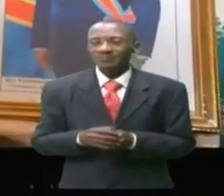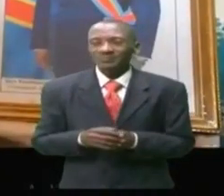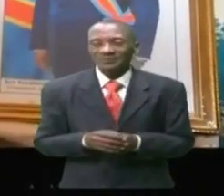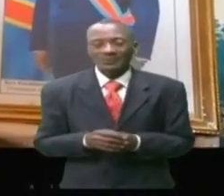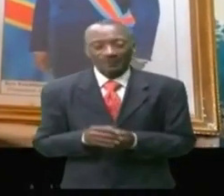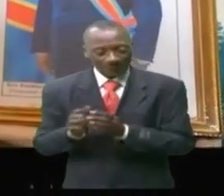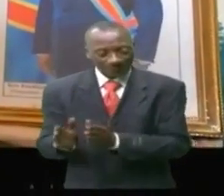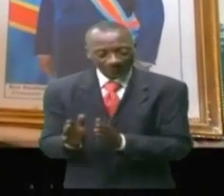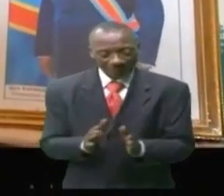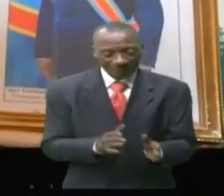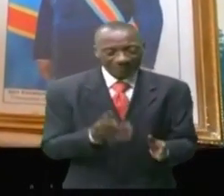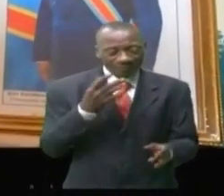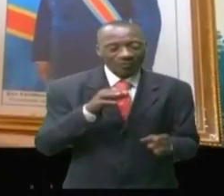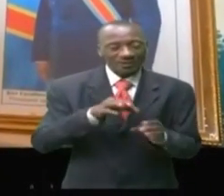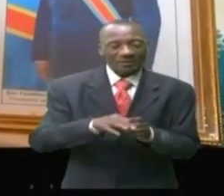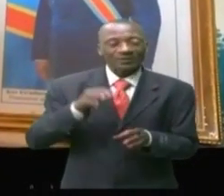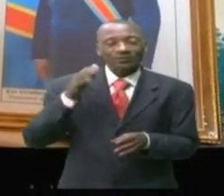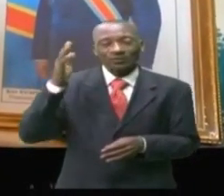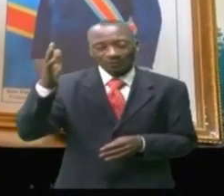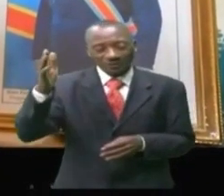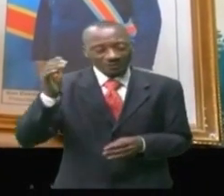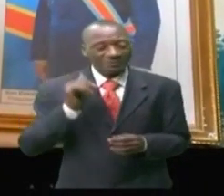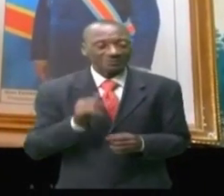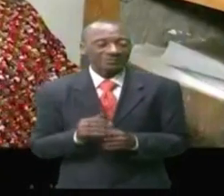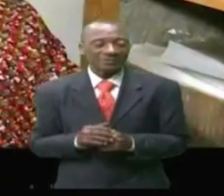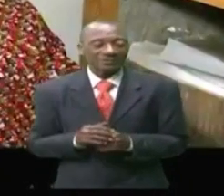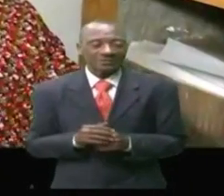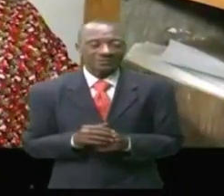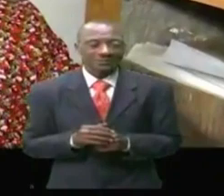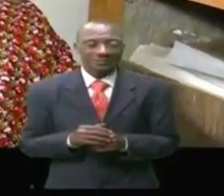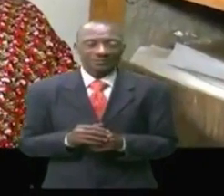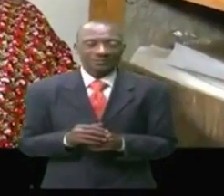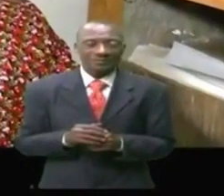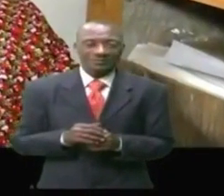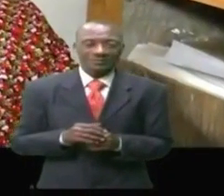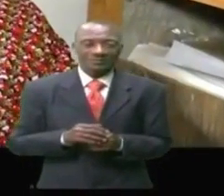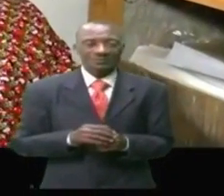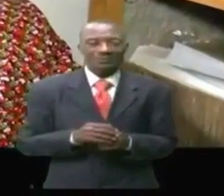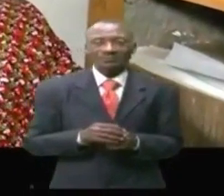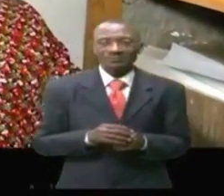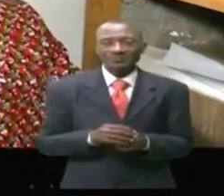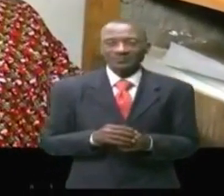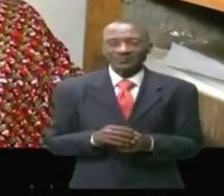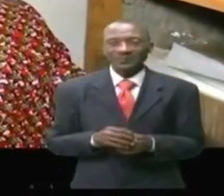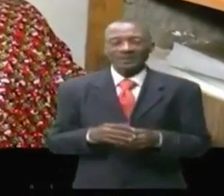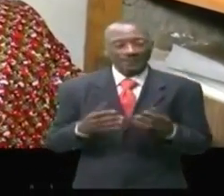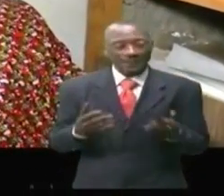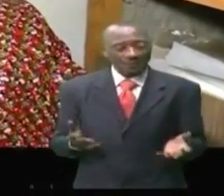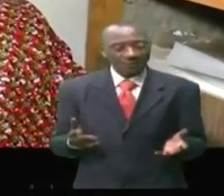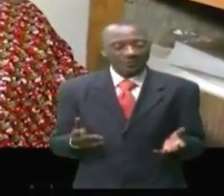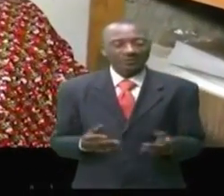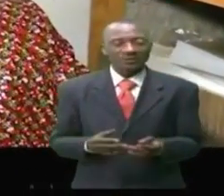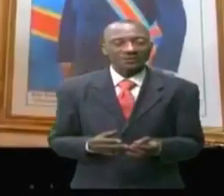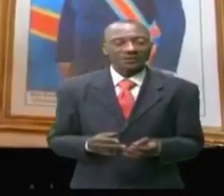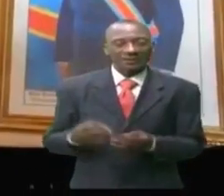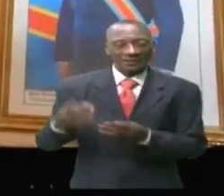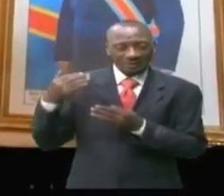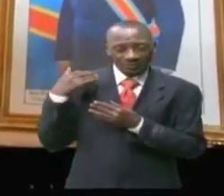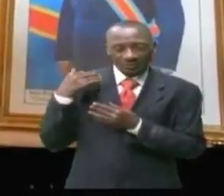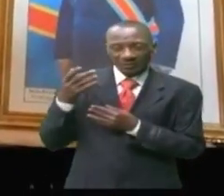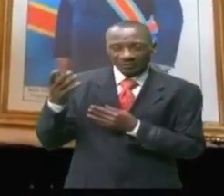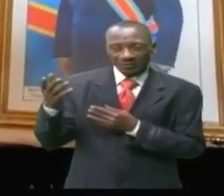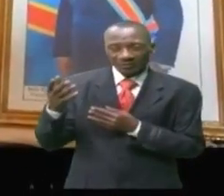procédé conformément à l'arrêté numéro 25/4/VPM 1954-P4-2014